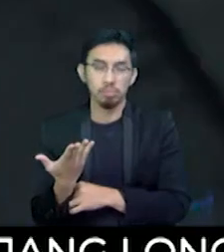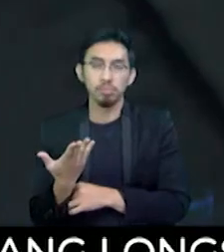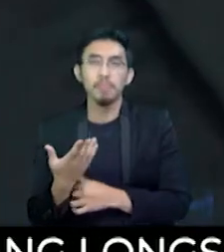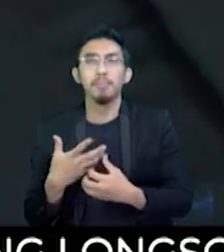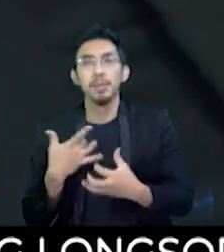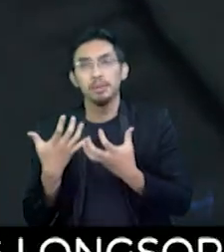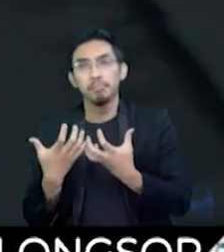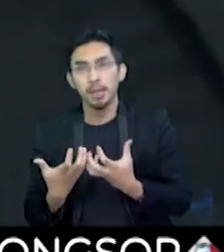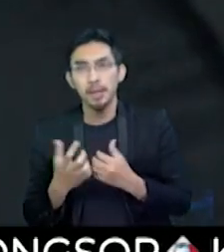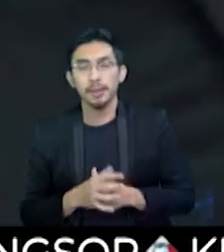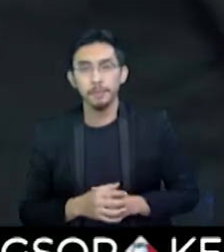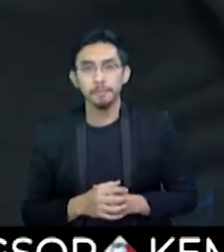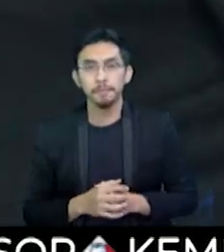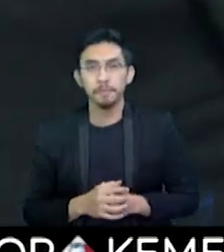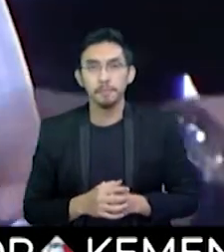batas.